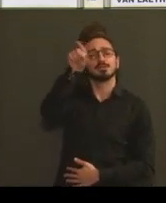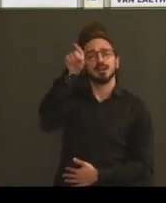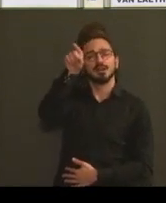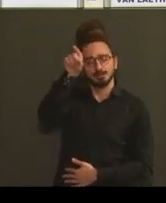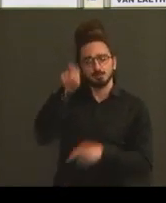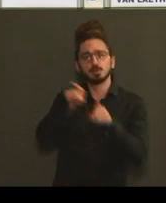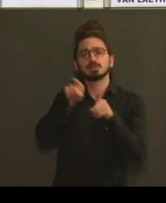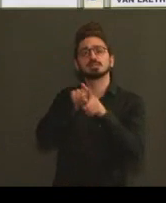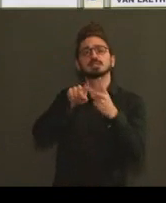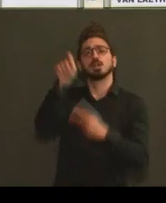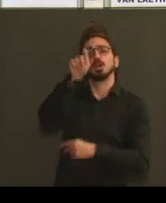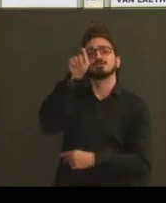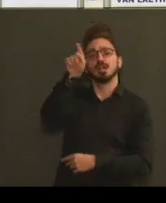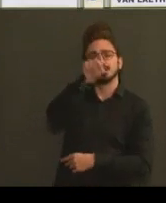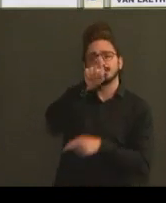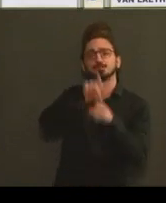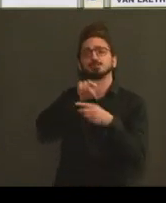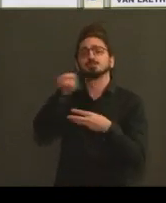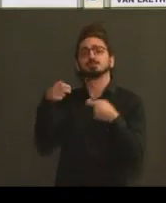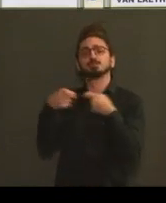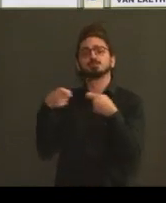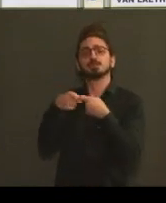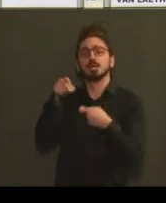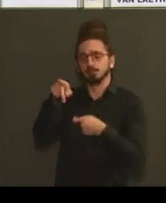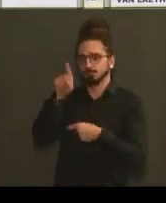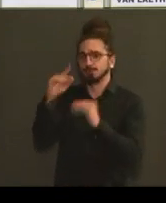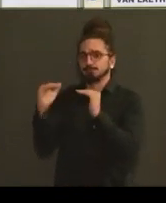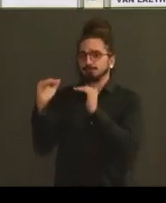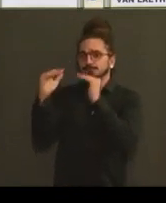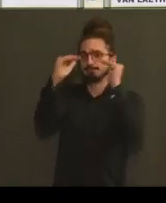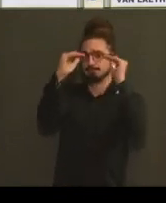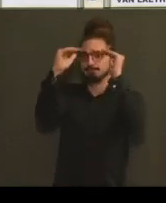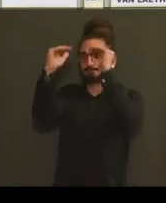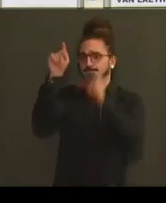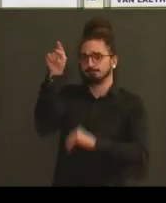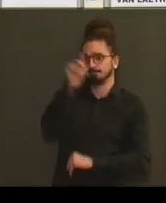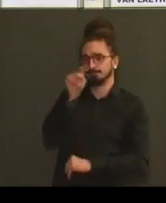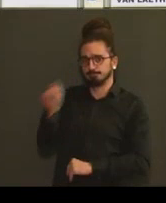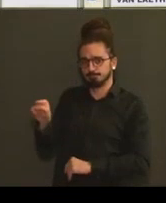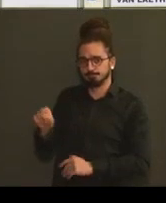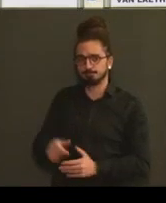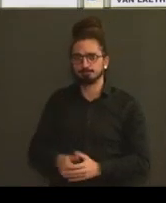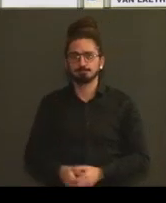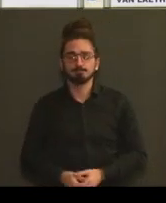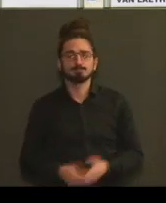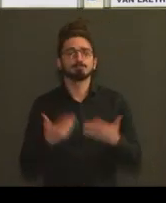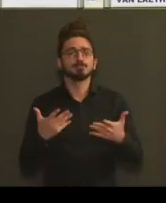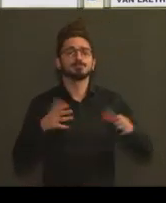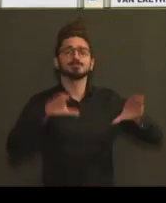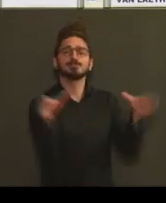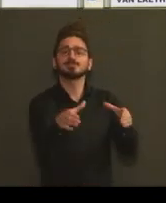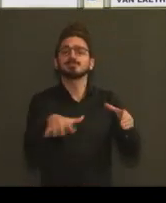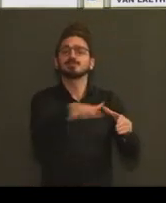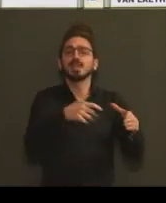cas est le plus important. Si sur la diapositive suivante, on s'intéresse aux tranches d'âge, on se rend compte effectivement